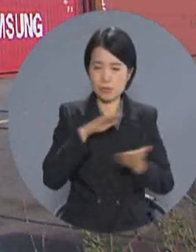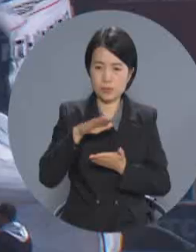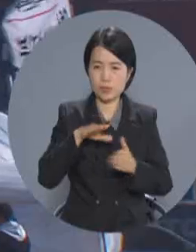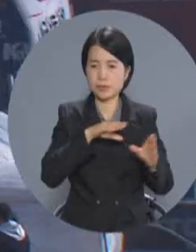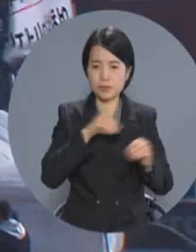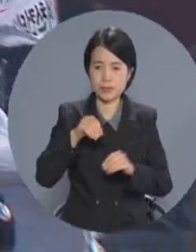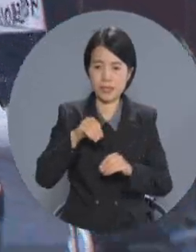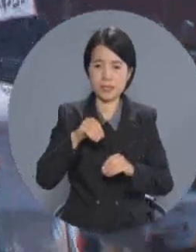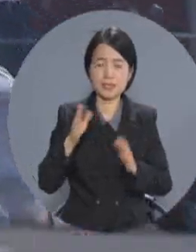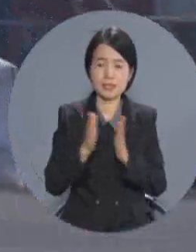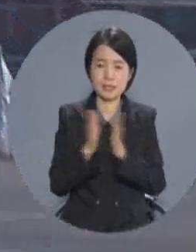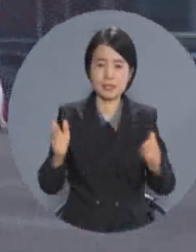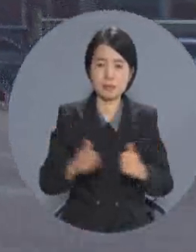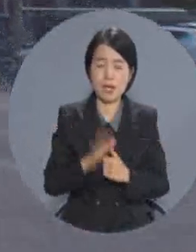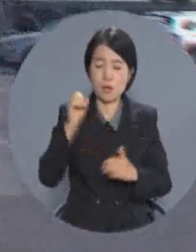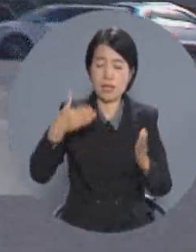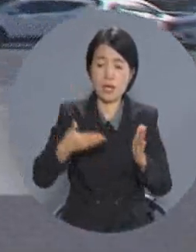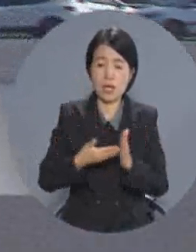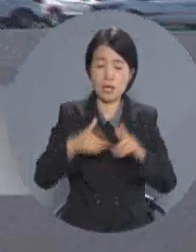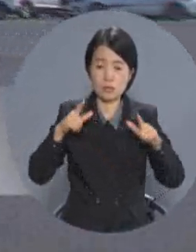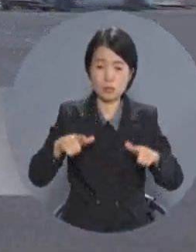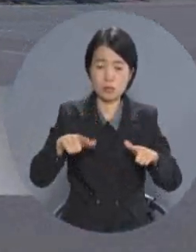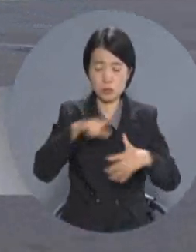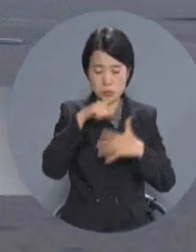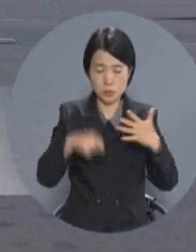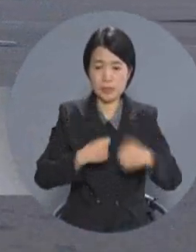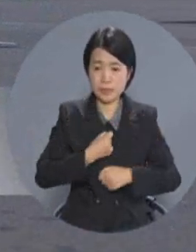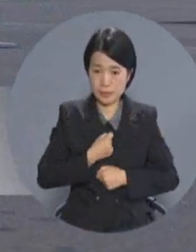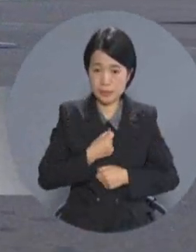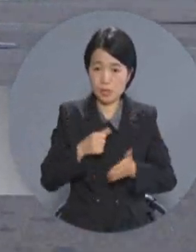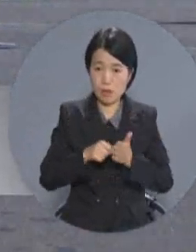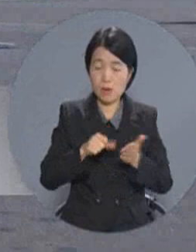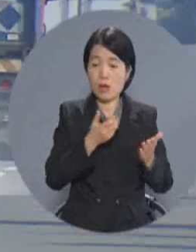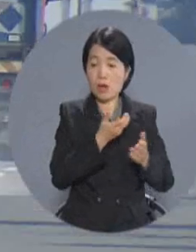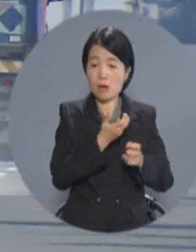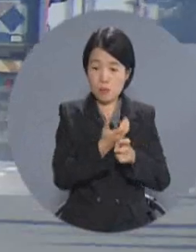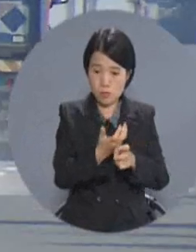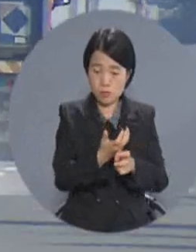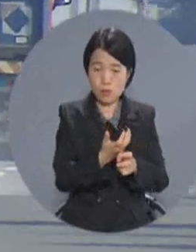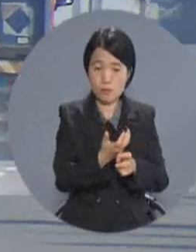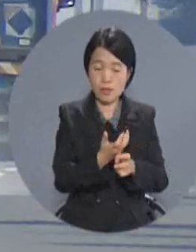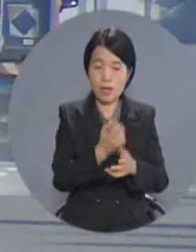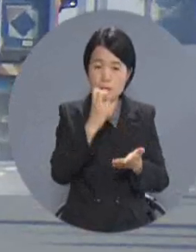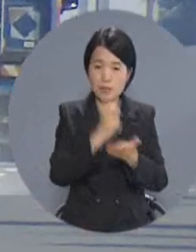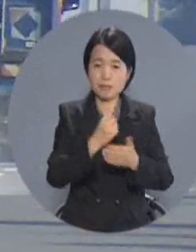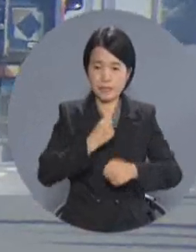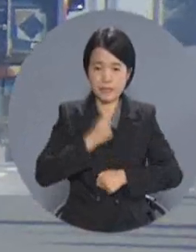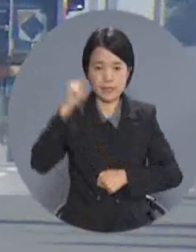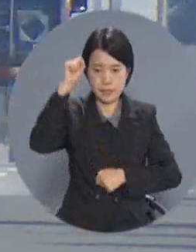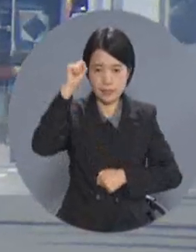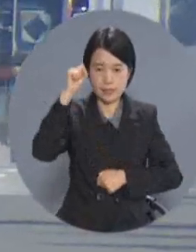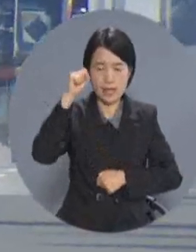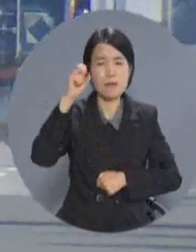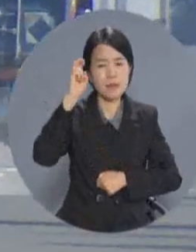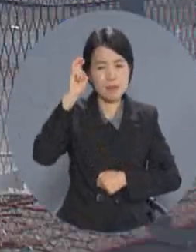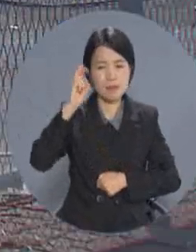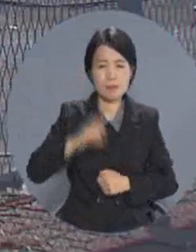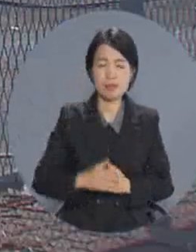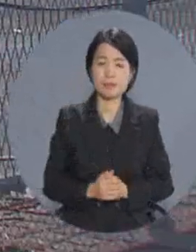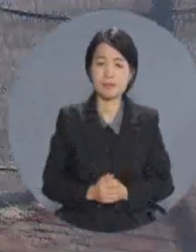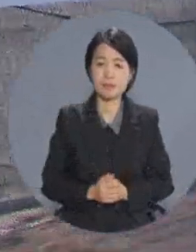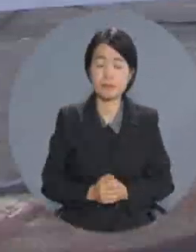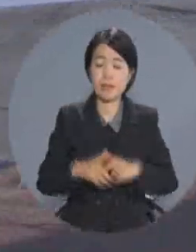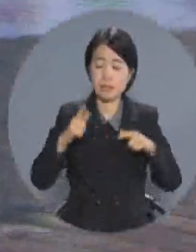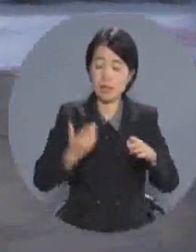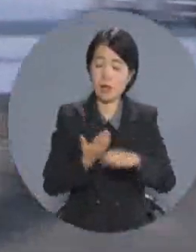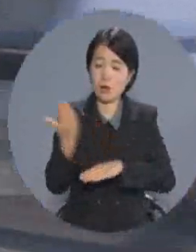들어갔습니다. 광양항을 중심으로 모든 절차를 지켜가며 화물을 싣고 운반하는 준법 투쟁 등도 이뤄질 것으로 보입니다.